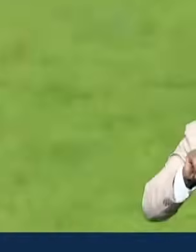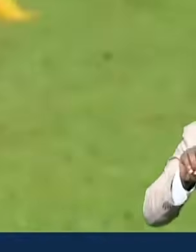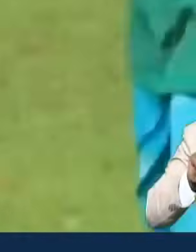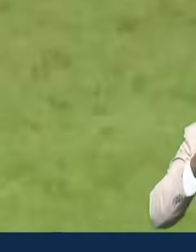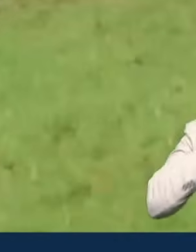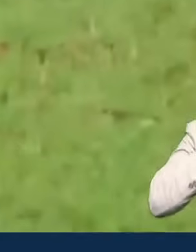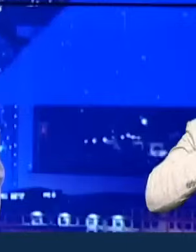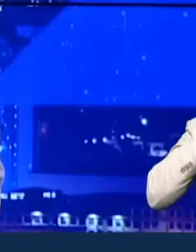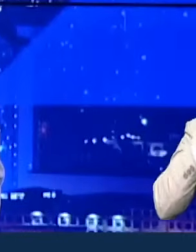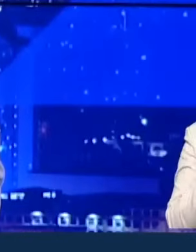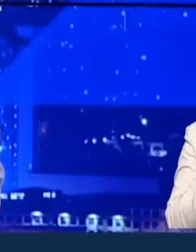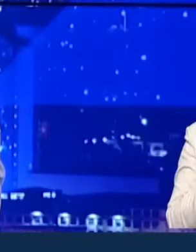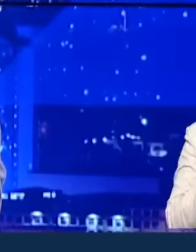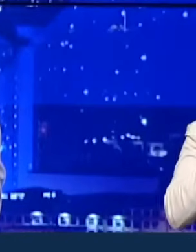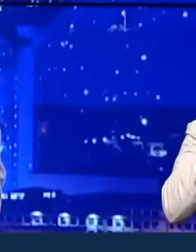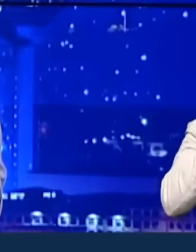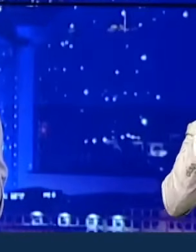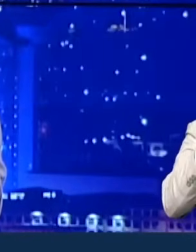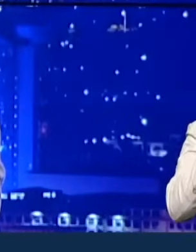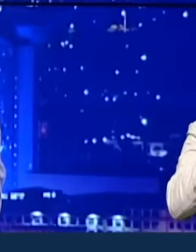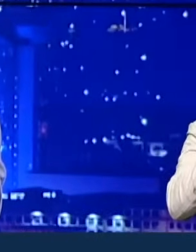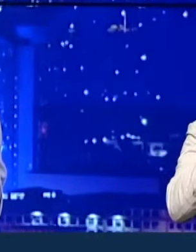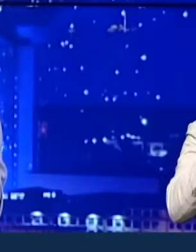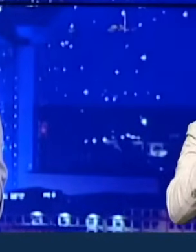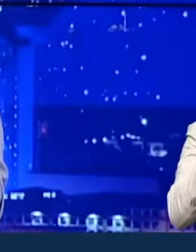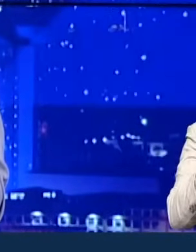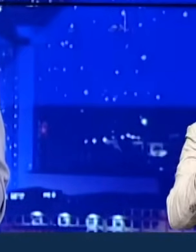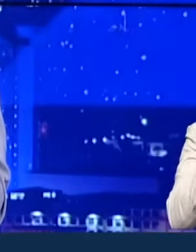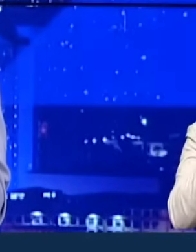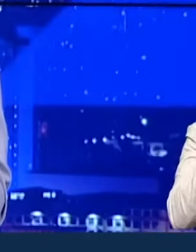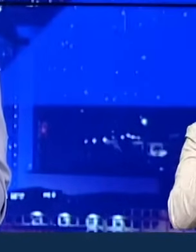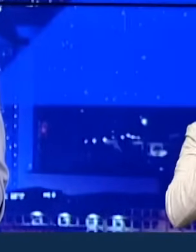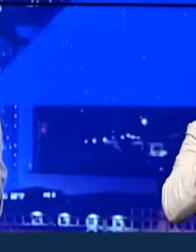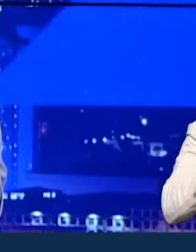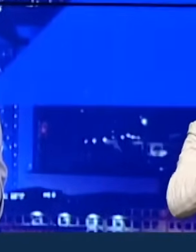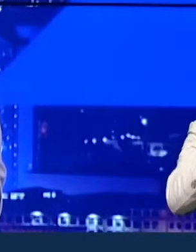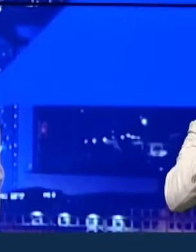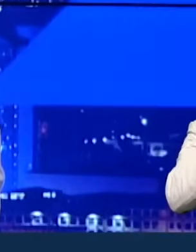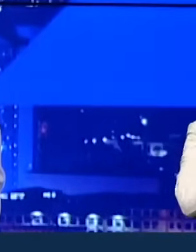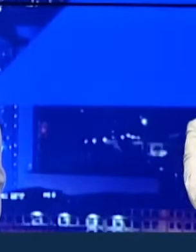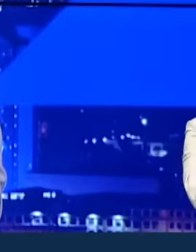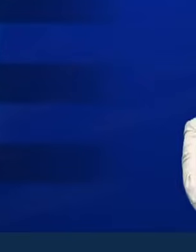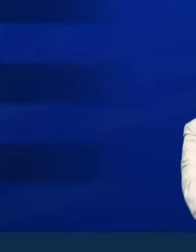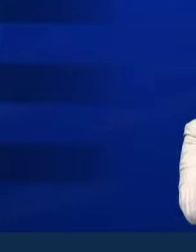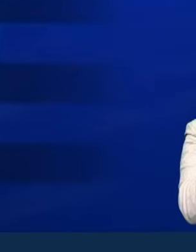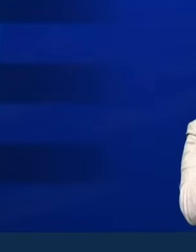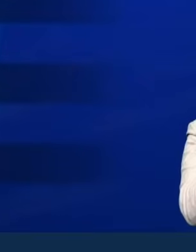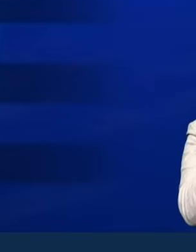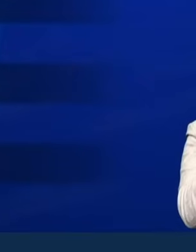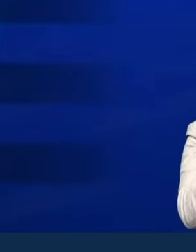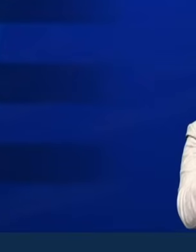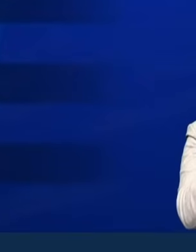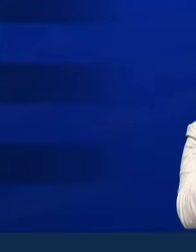tw'u Rwanda tuvuye igisovu reka tujye mu gihugu cy'u Busuwisi aho mu gicamunsi cy'uyu